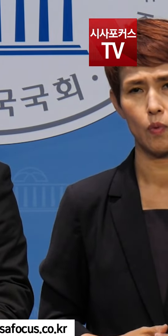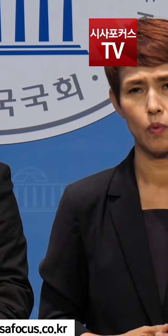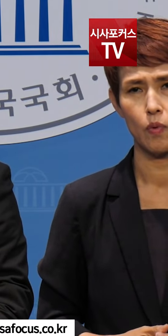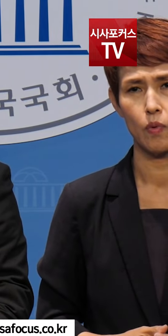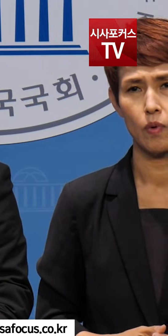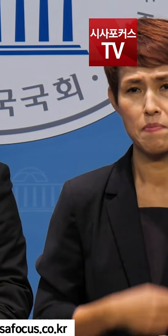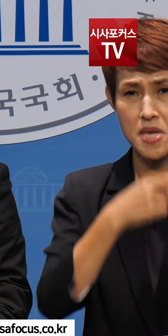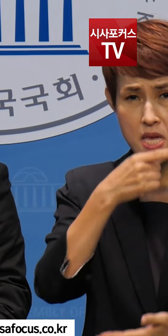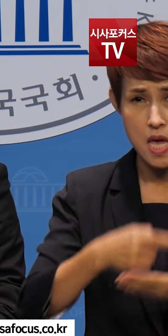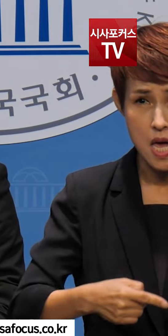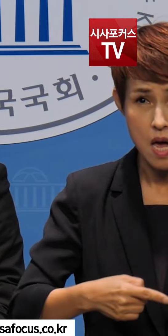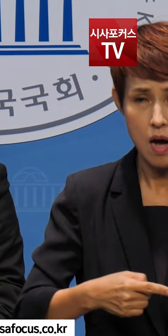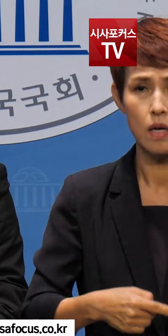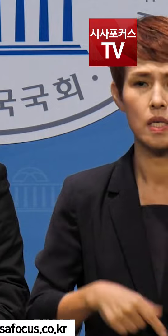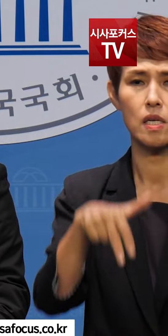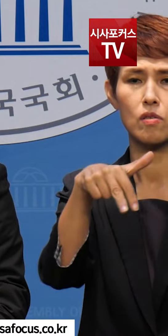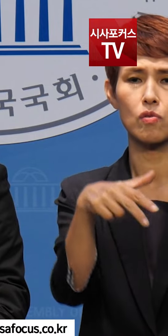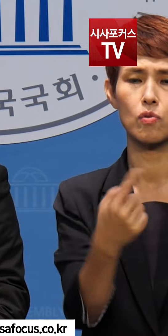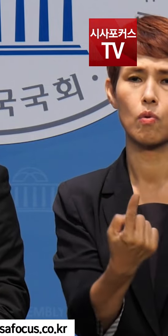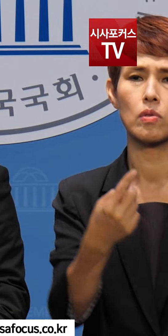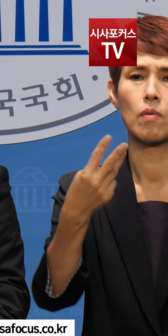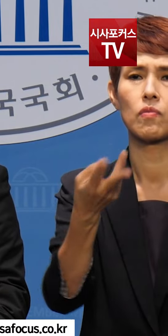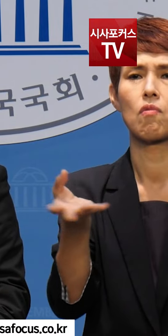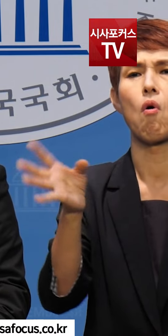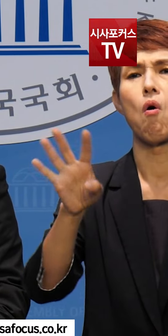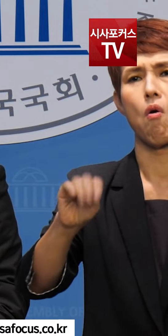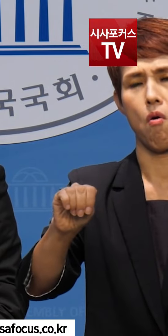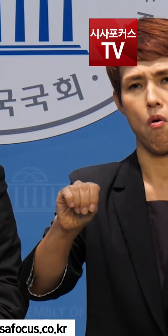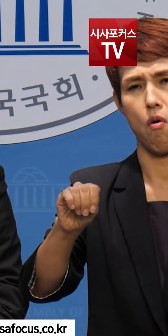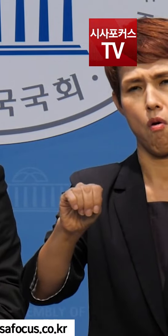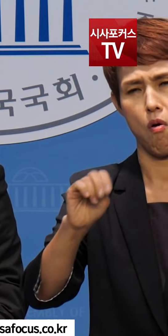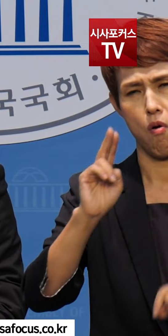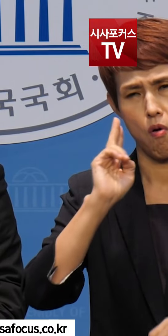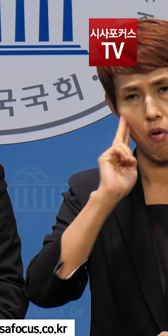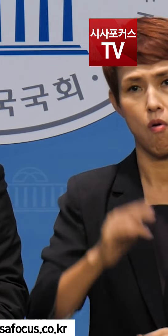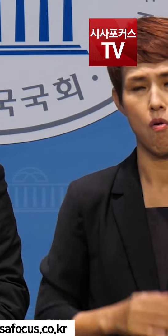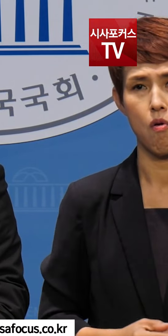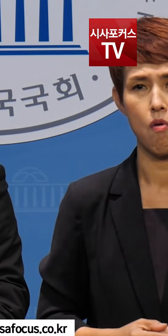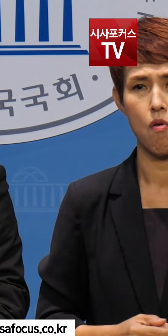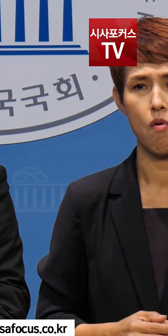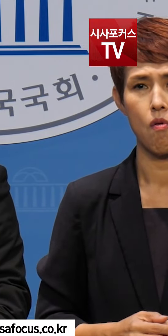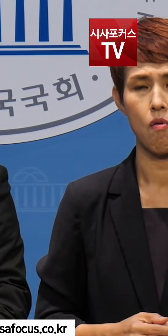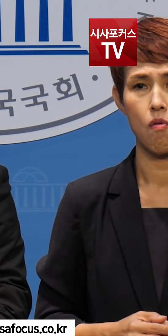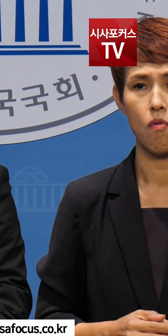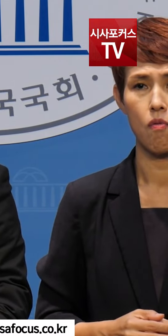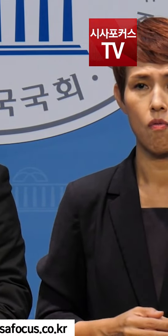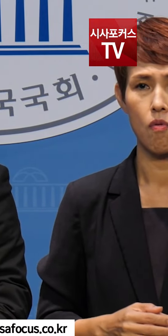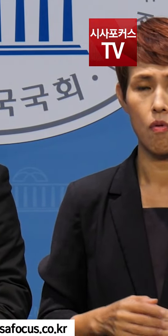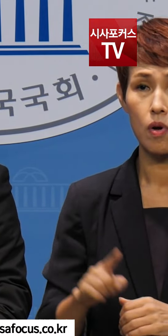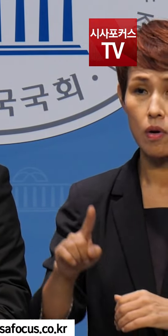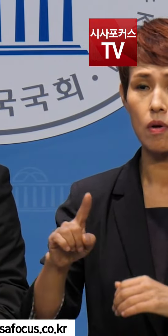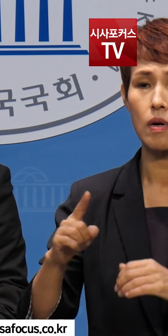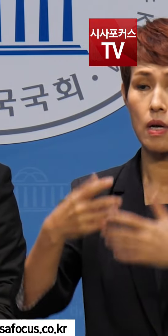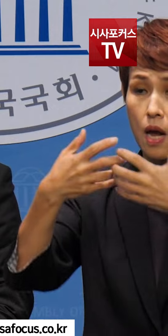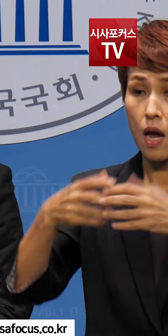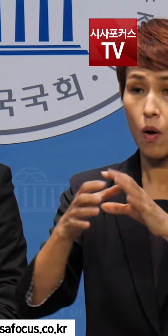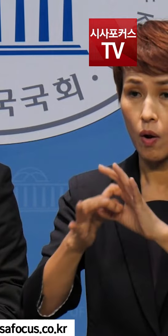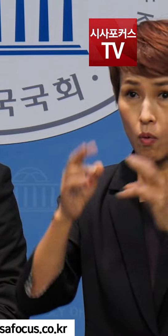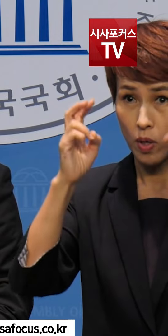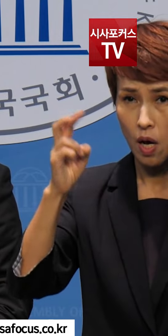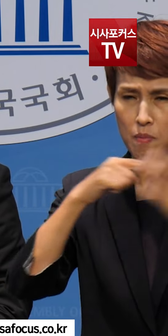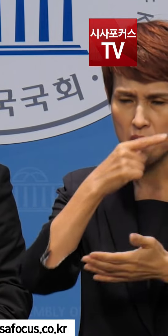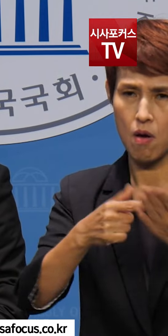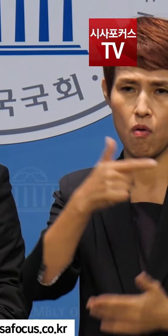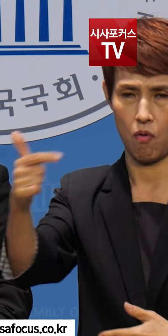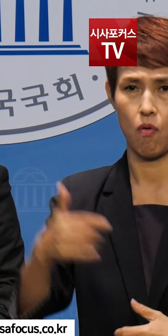피해 추산 규모가 1조 3천억 원까지 늘어났습니다. 디지털 가전업체에 피해가 집중됐습니다.